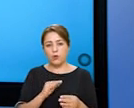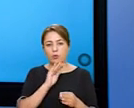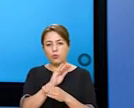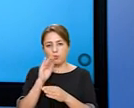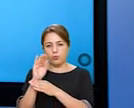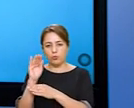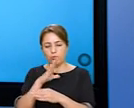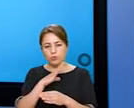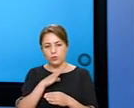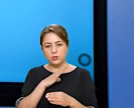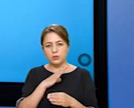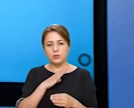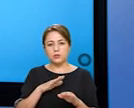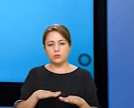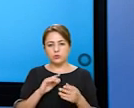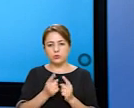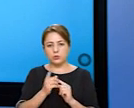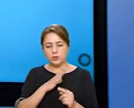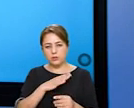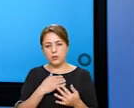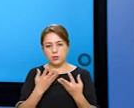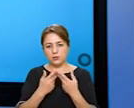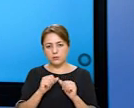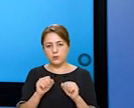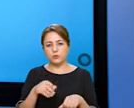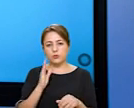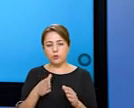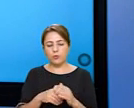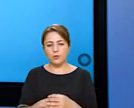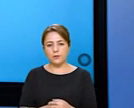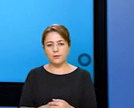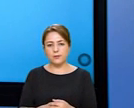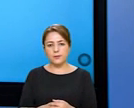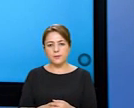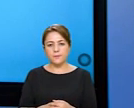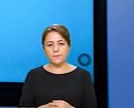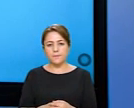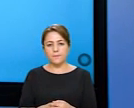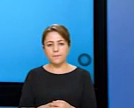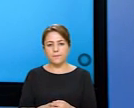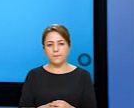oldik. O'rniga qo'yib olgandan keyin ana endi hisoblashlarni bajarishimiz kerak. Demak,